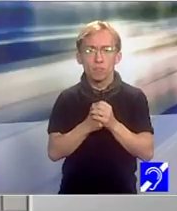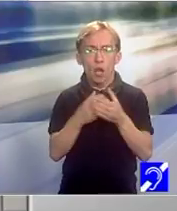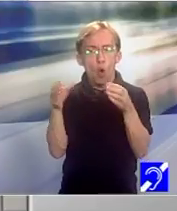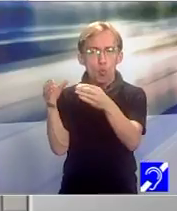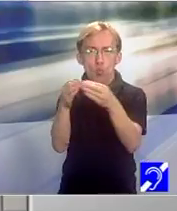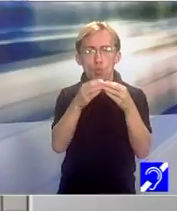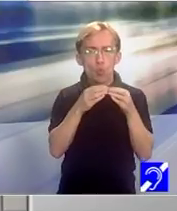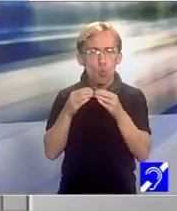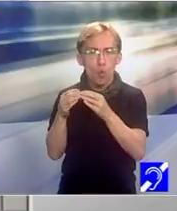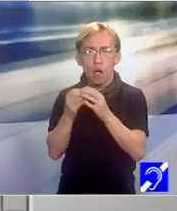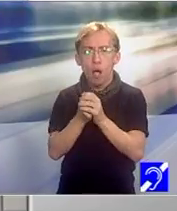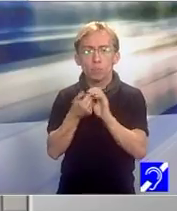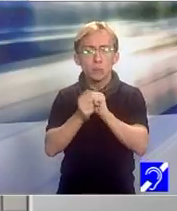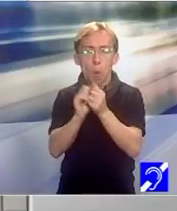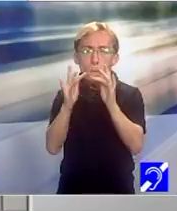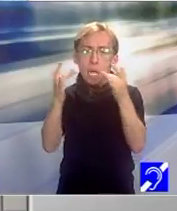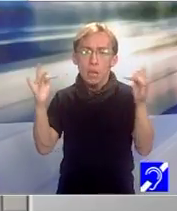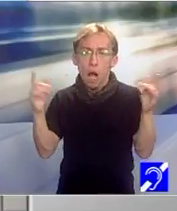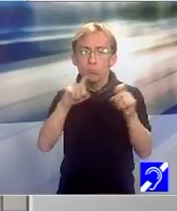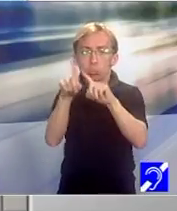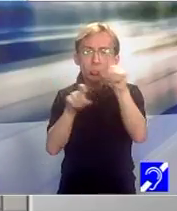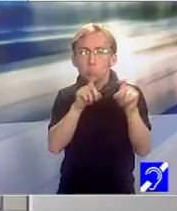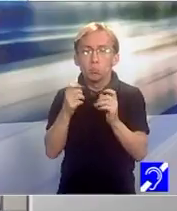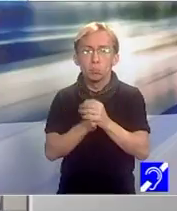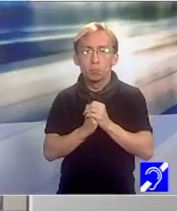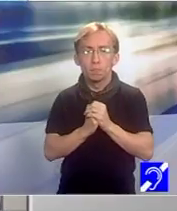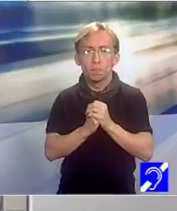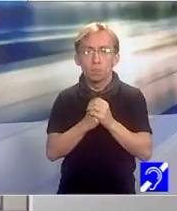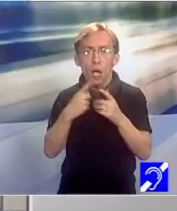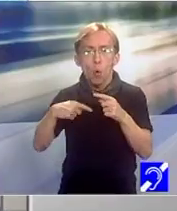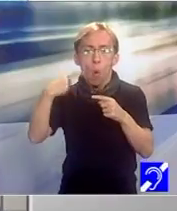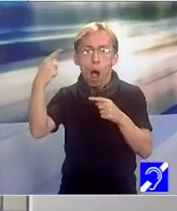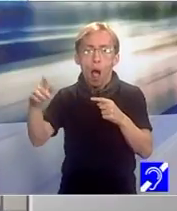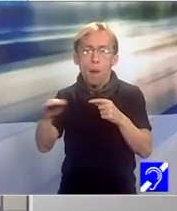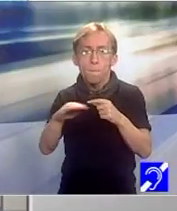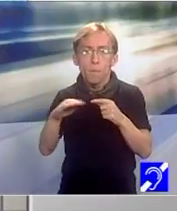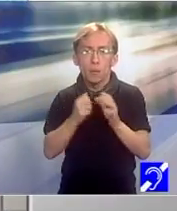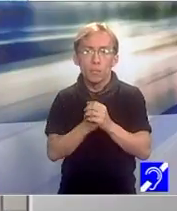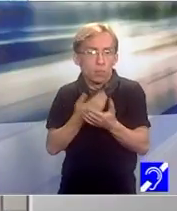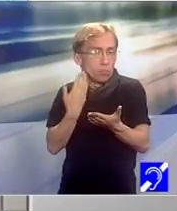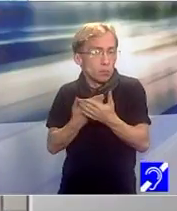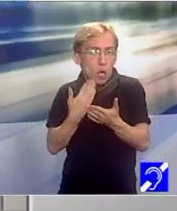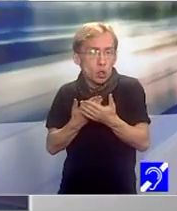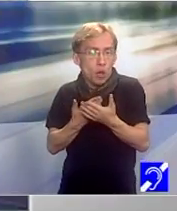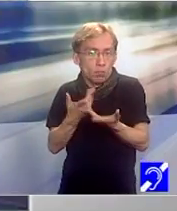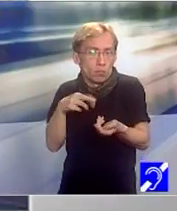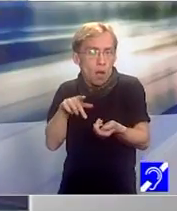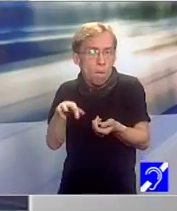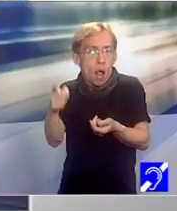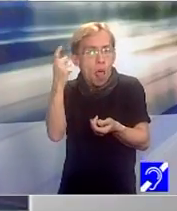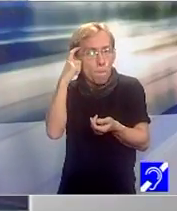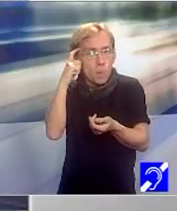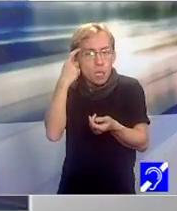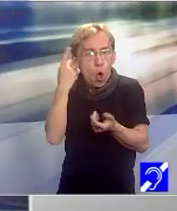grupuri, nu știu, pe internet, nu e suficient dacă vorbesc cu alți părinți? De ce să mă duc la psiholog? Pentru că la psiholog merg cei care